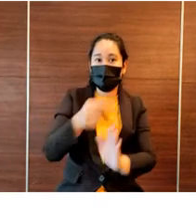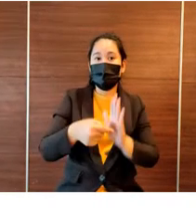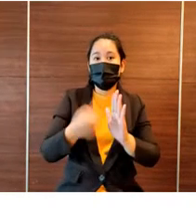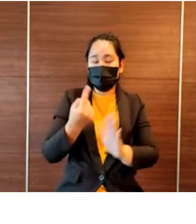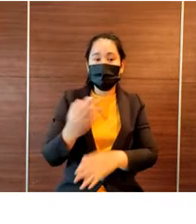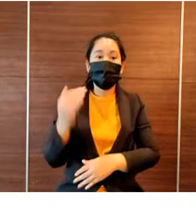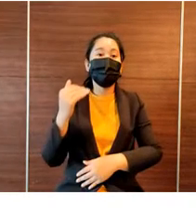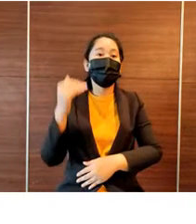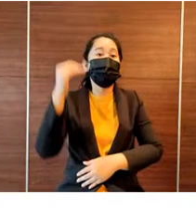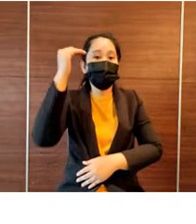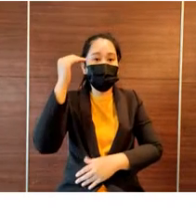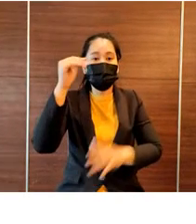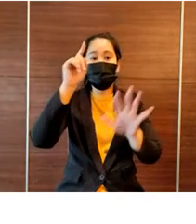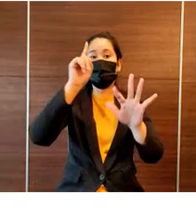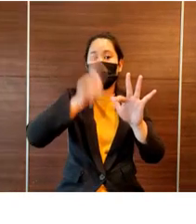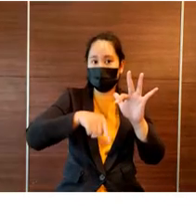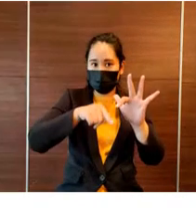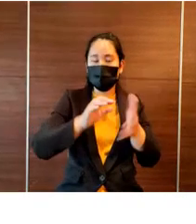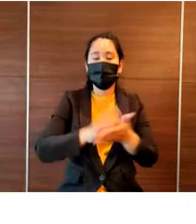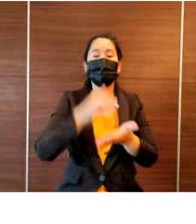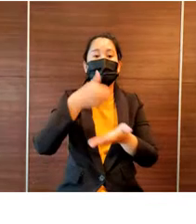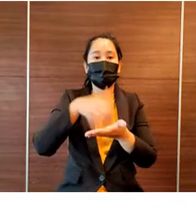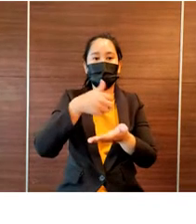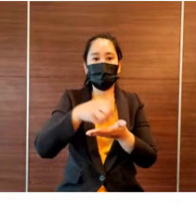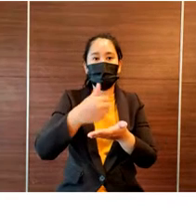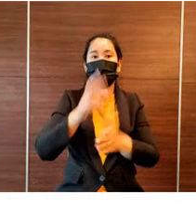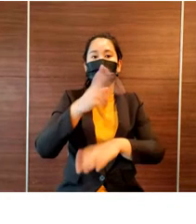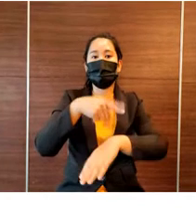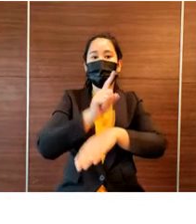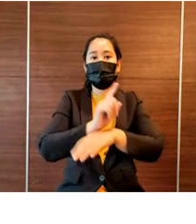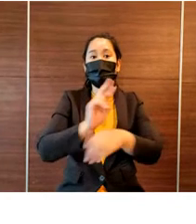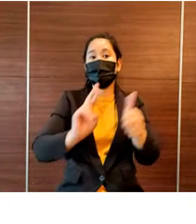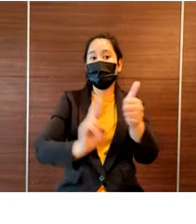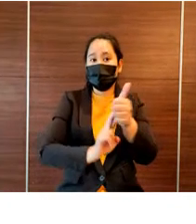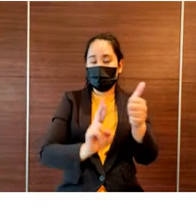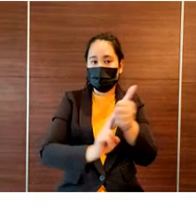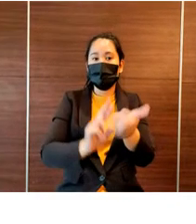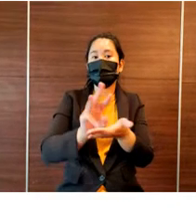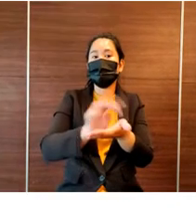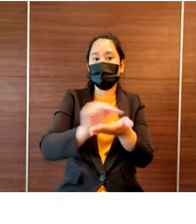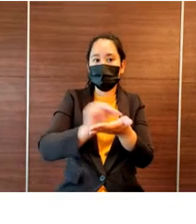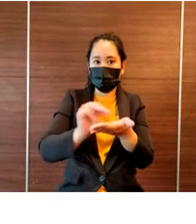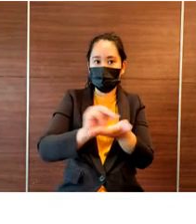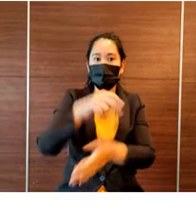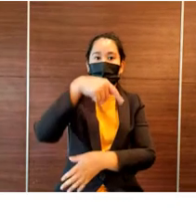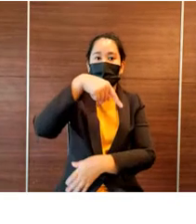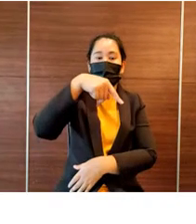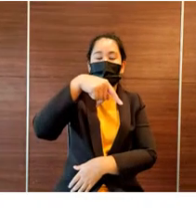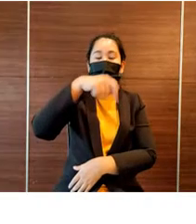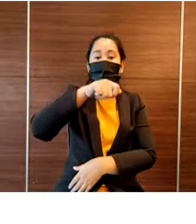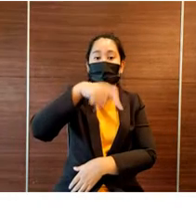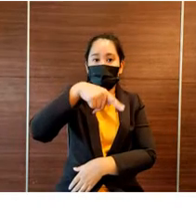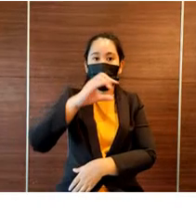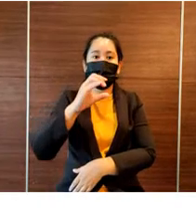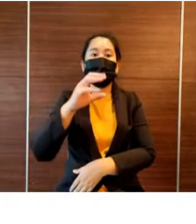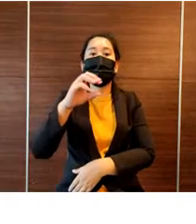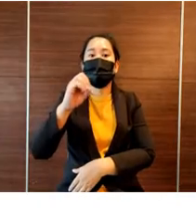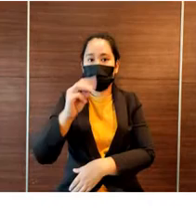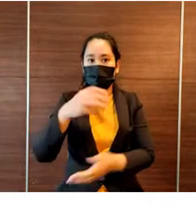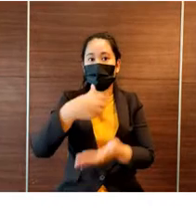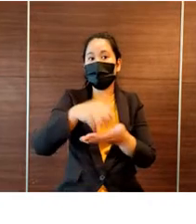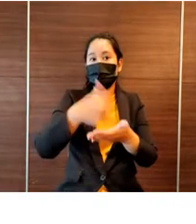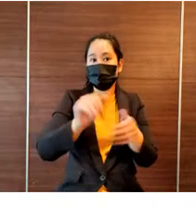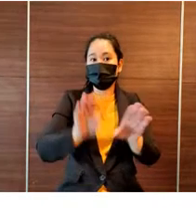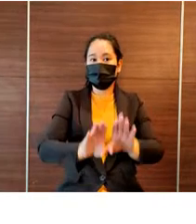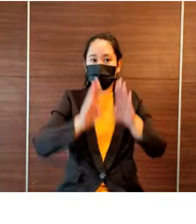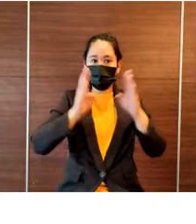กค่ะคุณสมชัยพรหมสมบัตินะคะรองประธานมูลนิธิแอปคอมค่ะขึ้นมากล่าวการเปิดประชุมในครั้งนี้ด้วยค่ะเชิญพี่เอกค่ะ